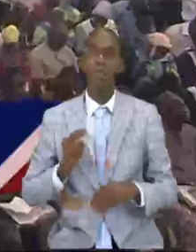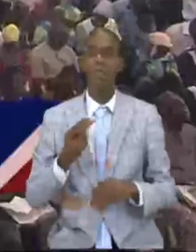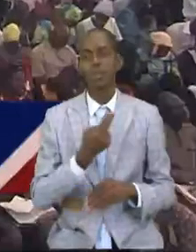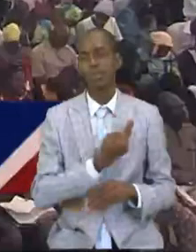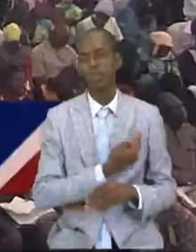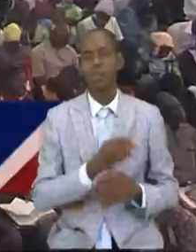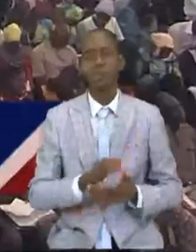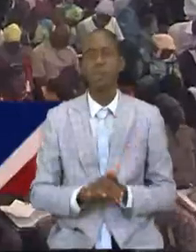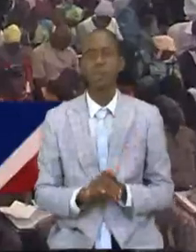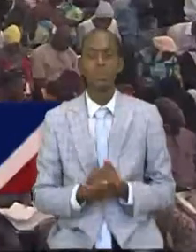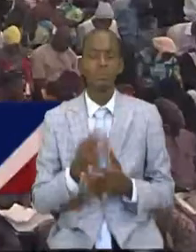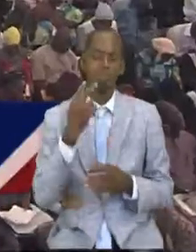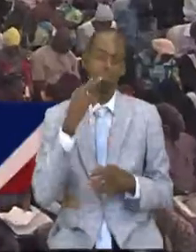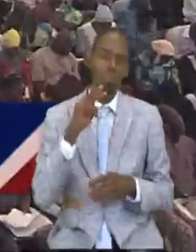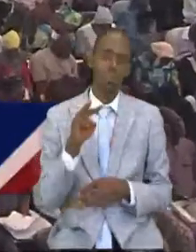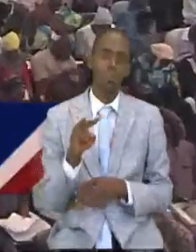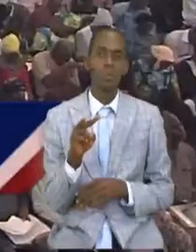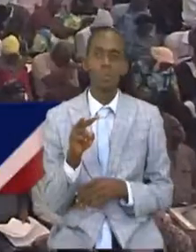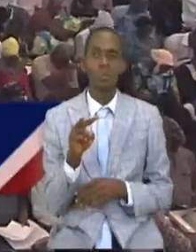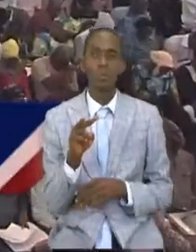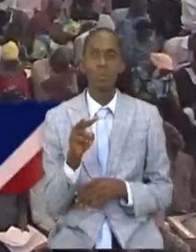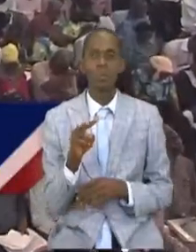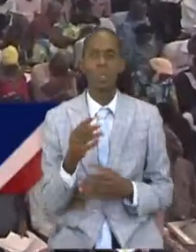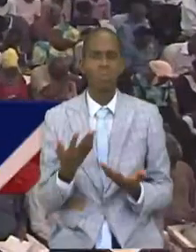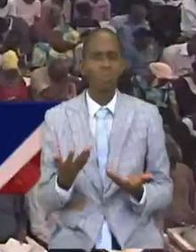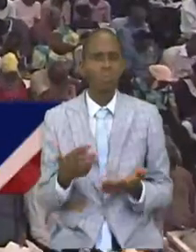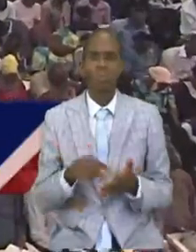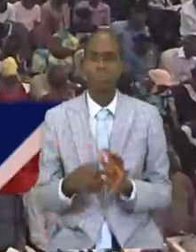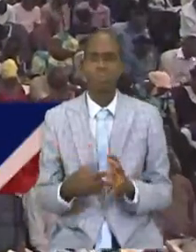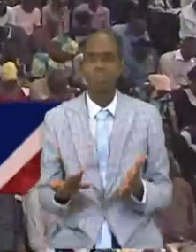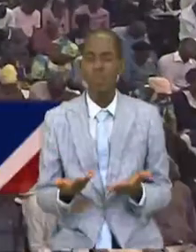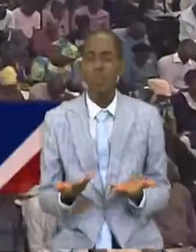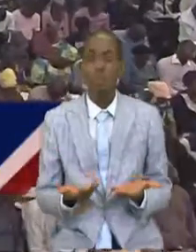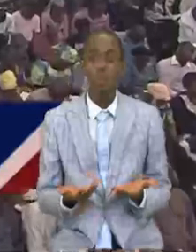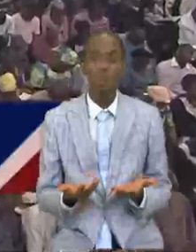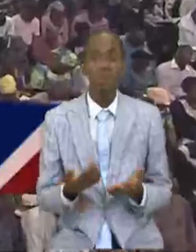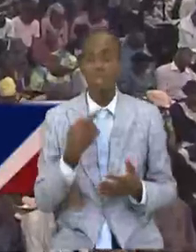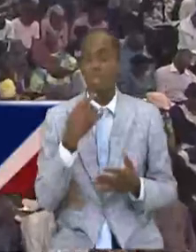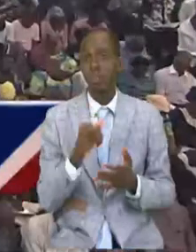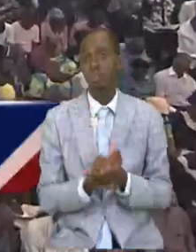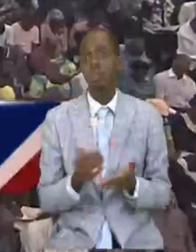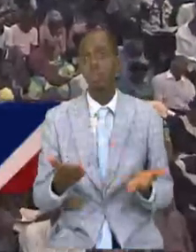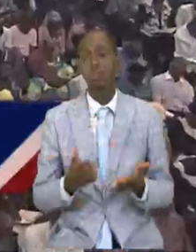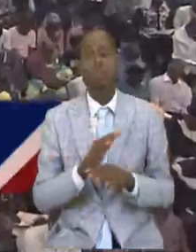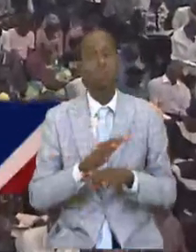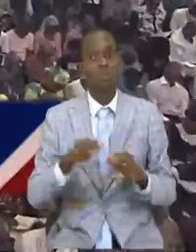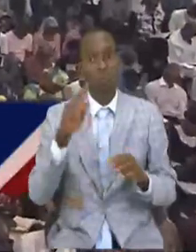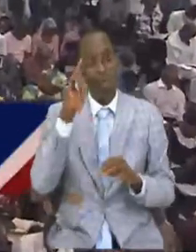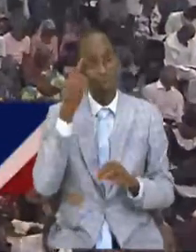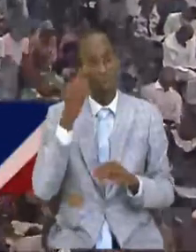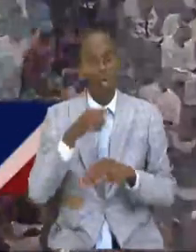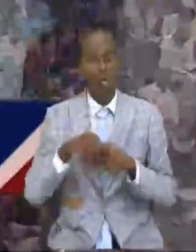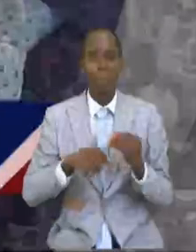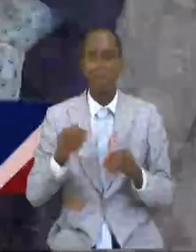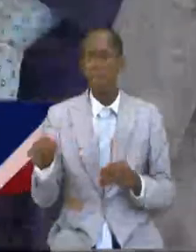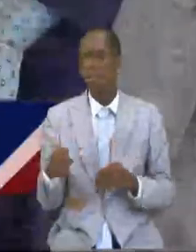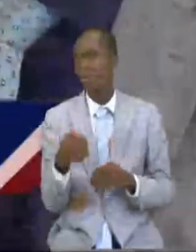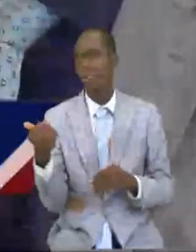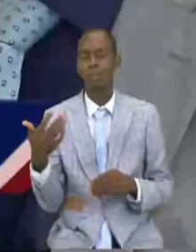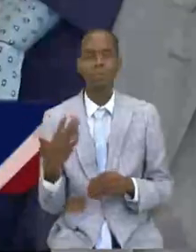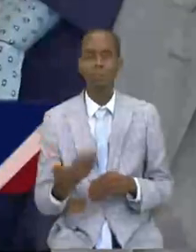témoigné. Voyez. Qu'est-ce que cela veut dire? C'est dit. Faut